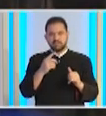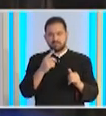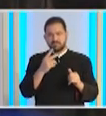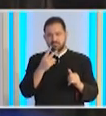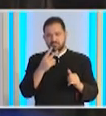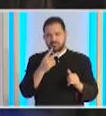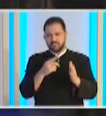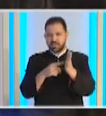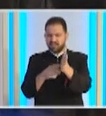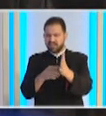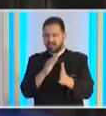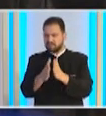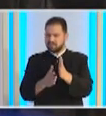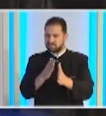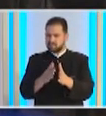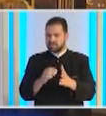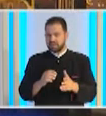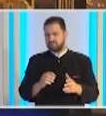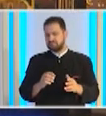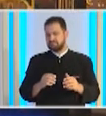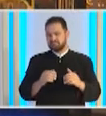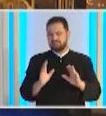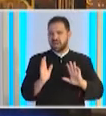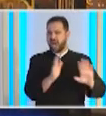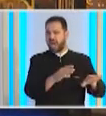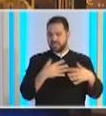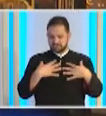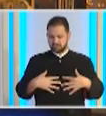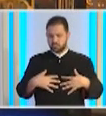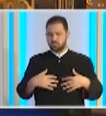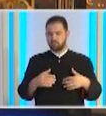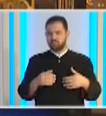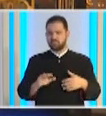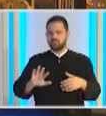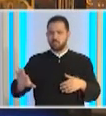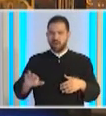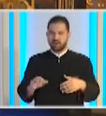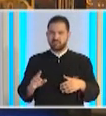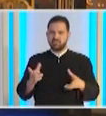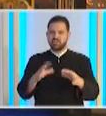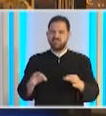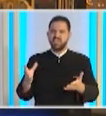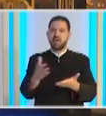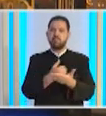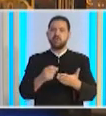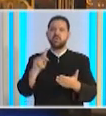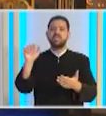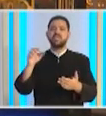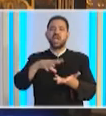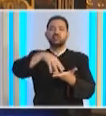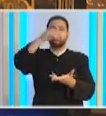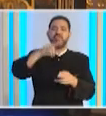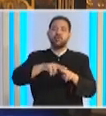să lăsăm trupul deoparte sau trupul care să fie biruit oarecum de suflet, cum să înțelegem